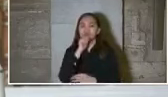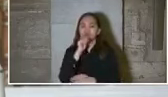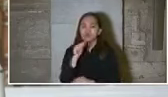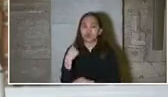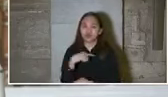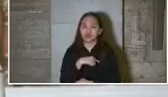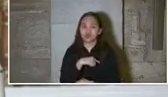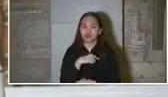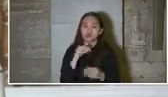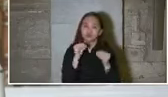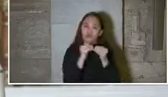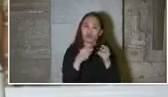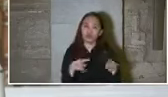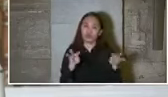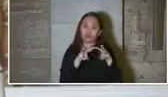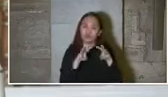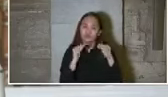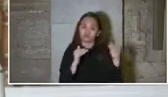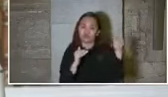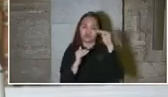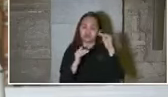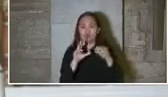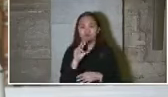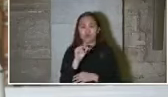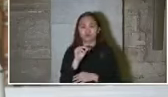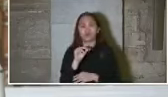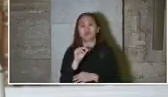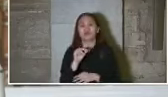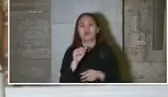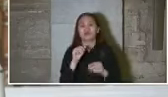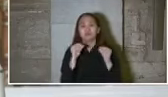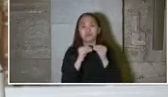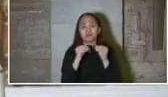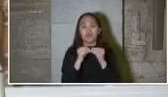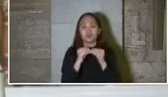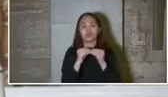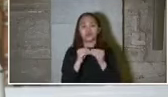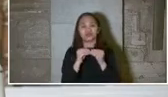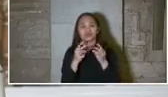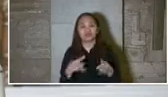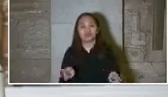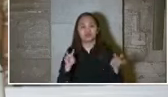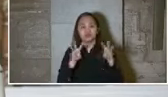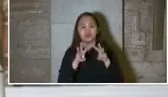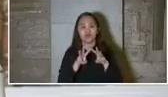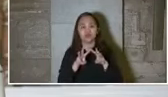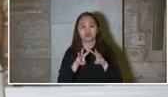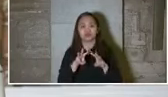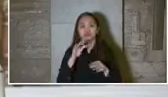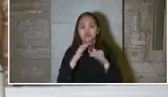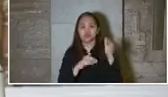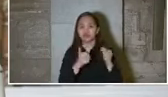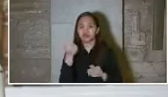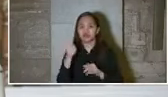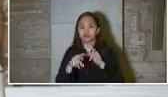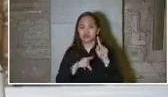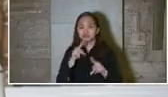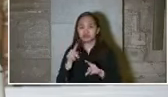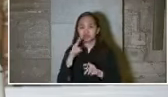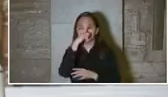mas mabuti sa iba, mas karapat dapat sa iba, sapagkat diyan nagsisimula